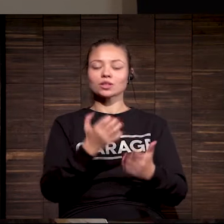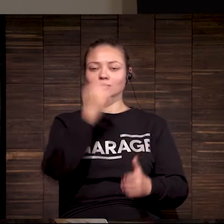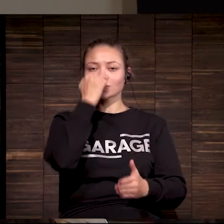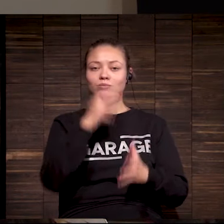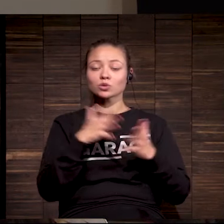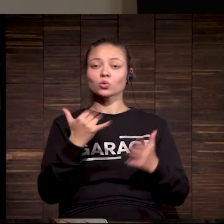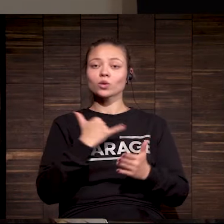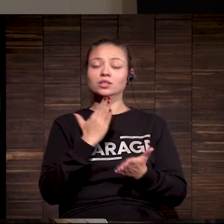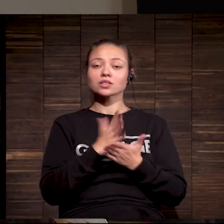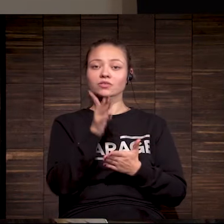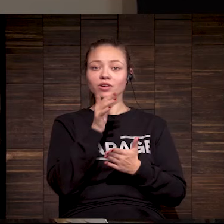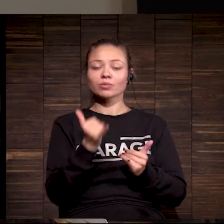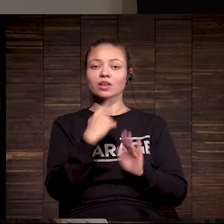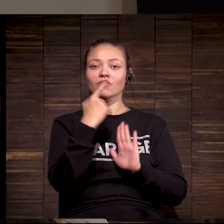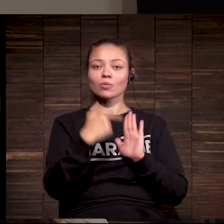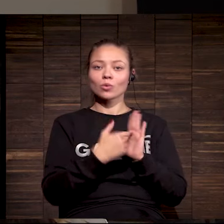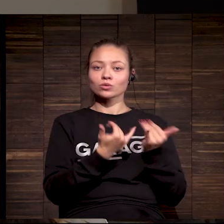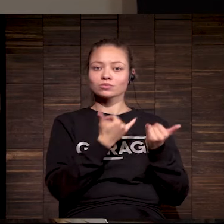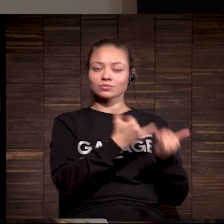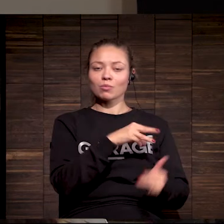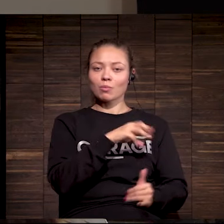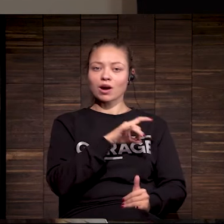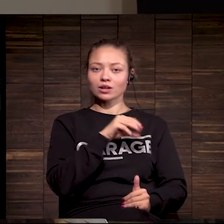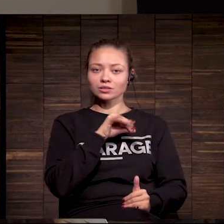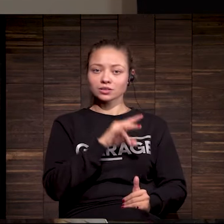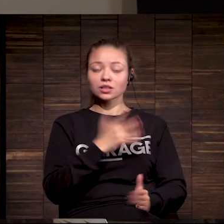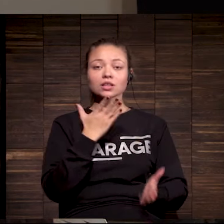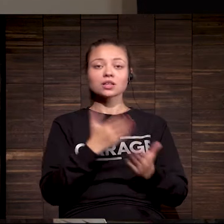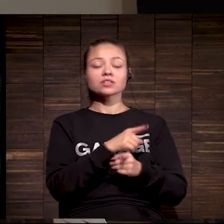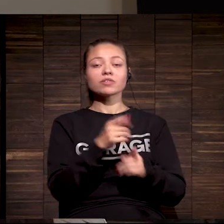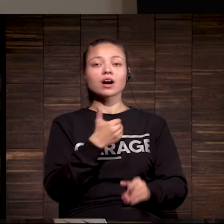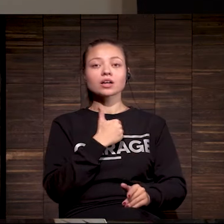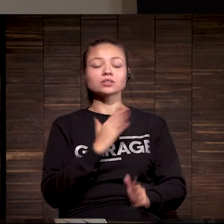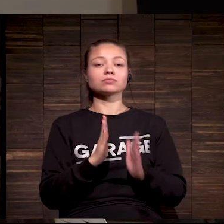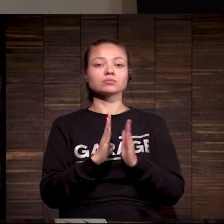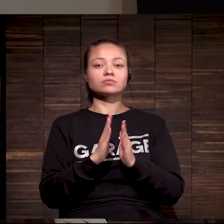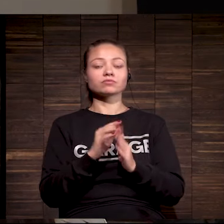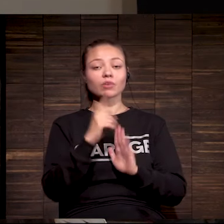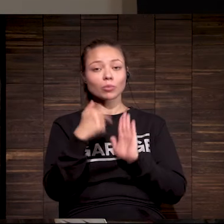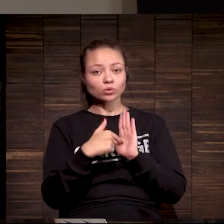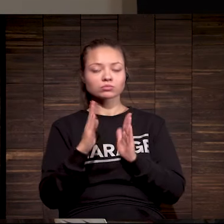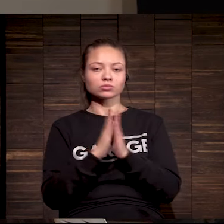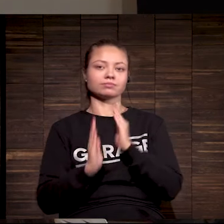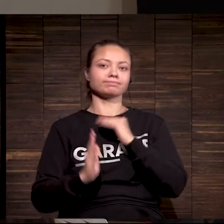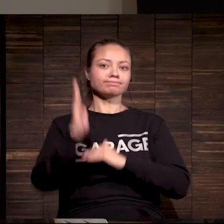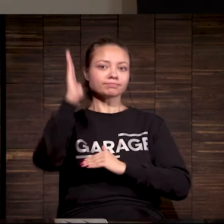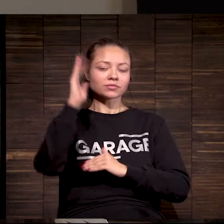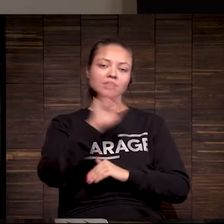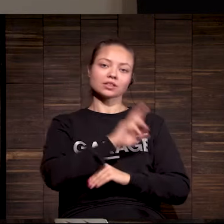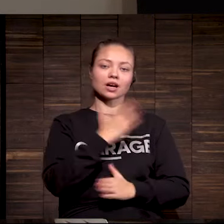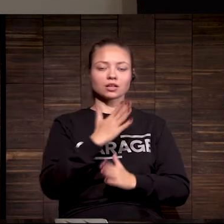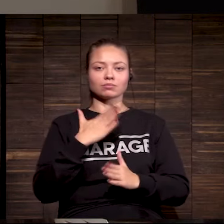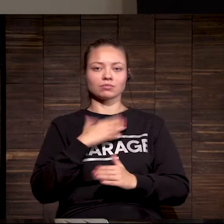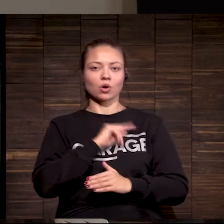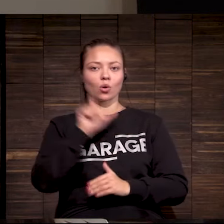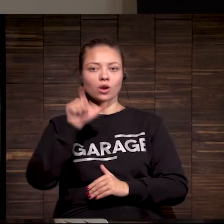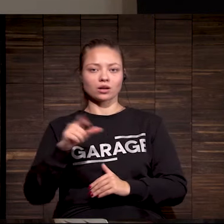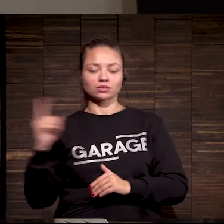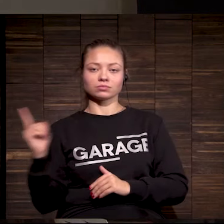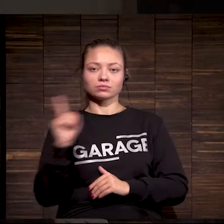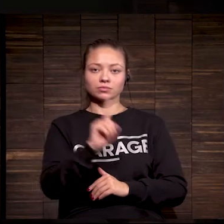есть время для вопросов мартину если вы хотите задать вопрос пожалуйста поднимите руку я или мои колега к вам подойдут